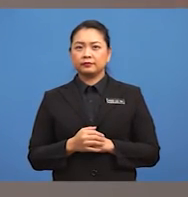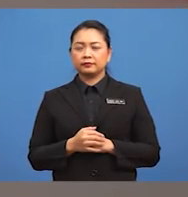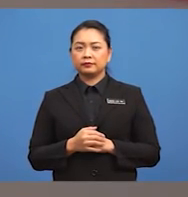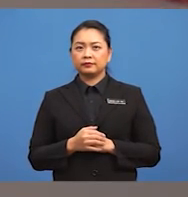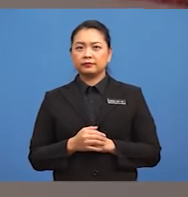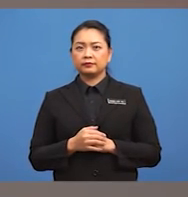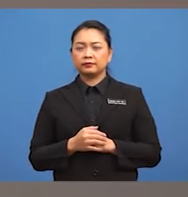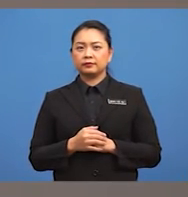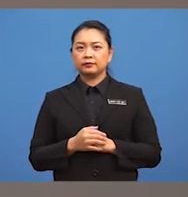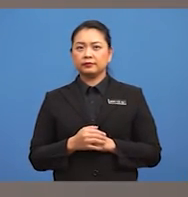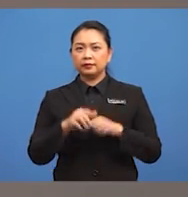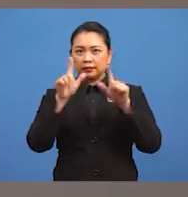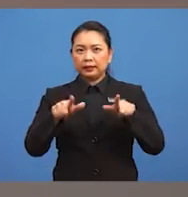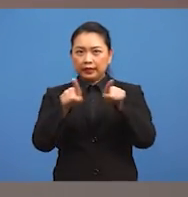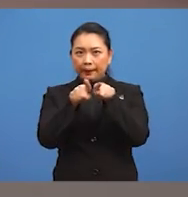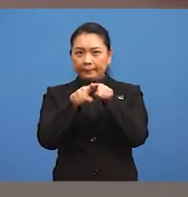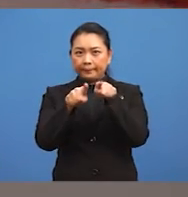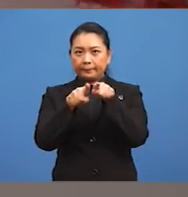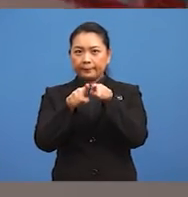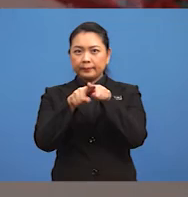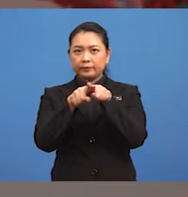Temukan GTH.